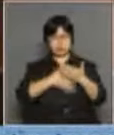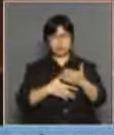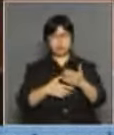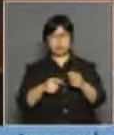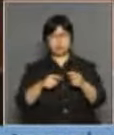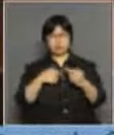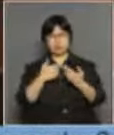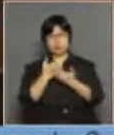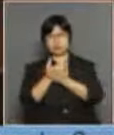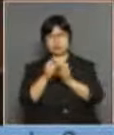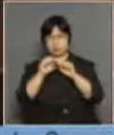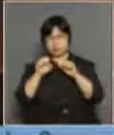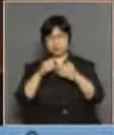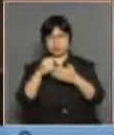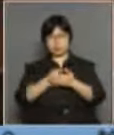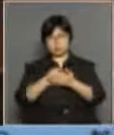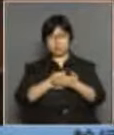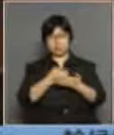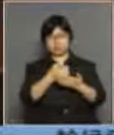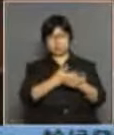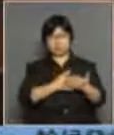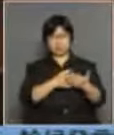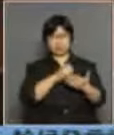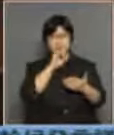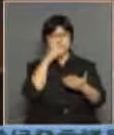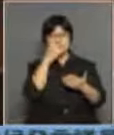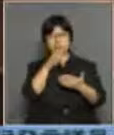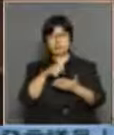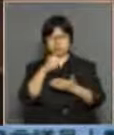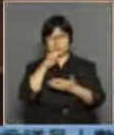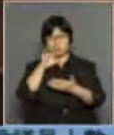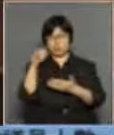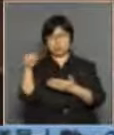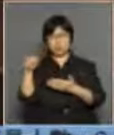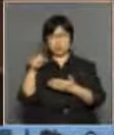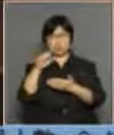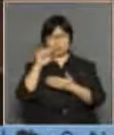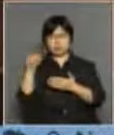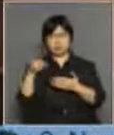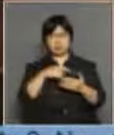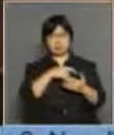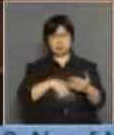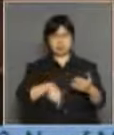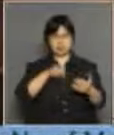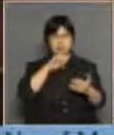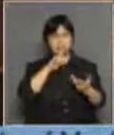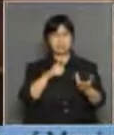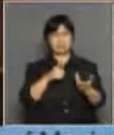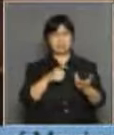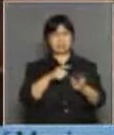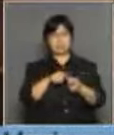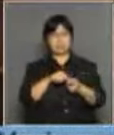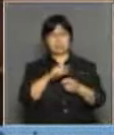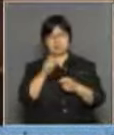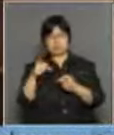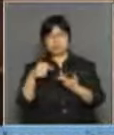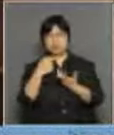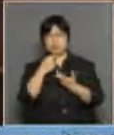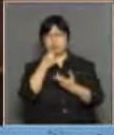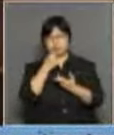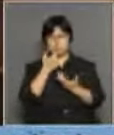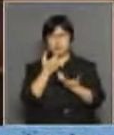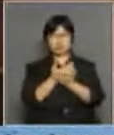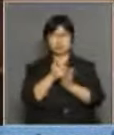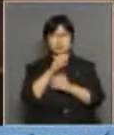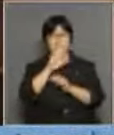告守則咁裏面好多嘢呢都話俾你聽唔講得㗎即係好似而家好多議員講嗰啲咩大鑊啊奶嘢啊吹雞啊呢完全唔